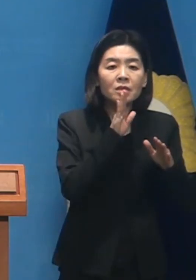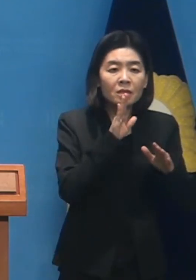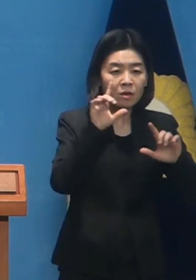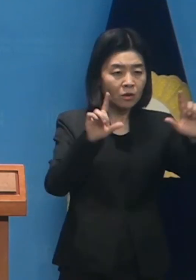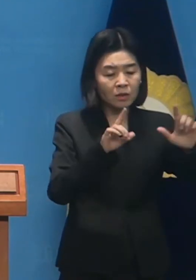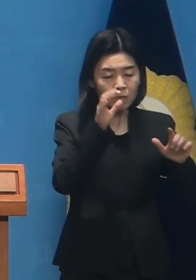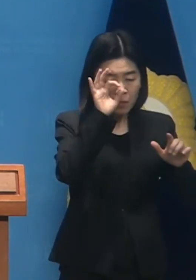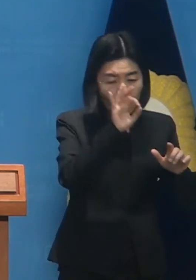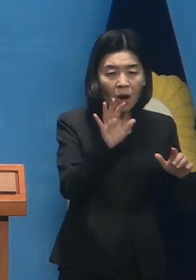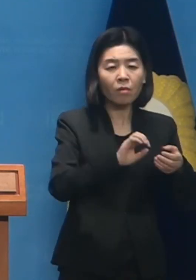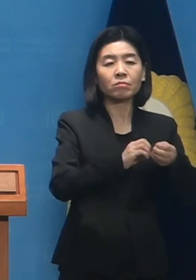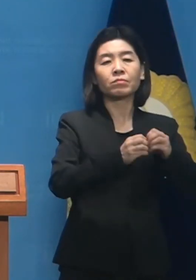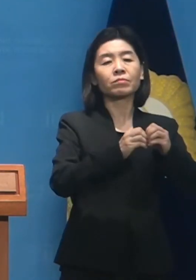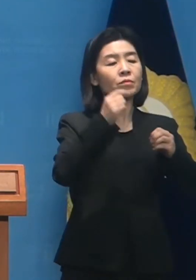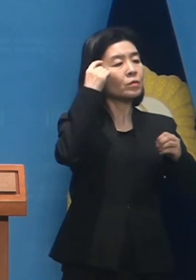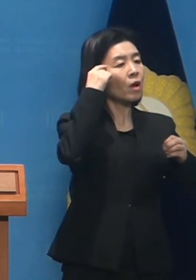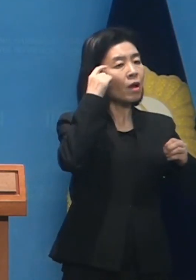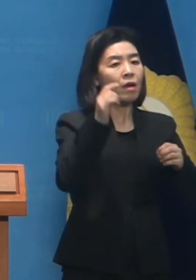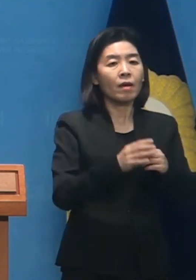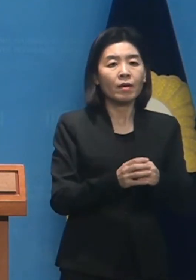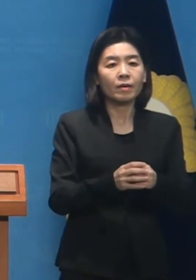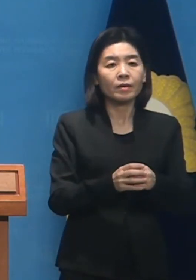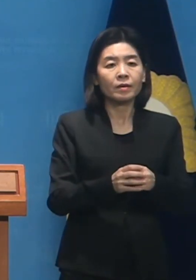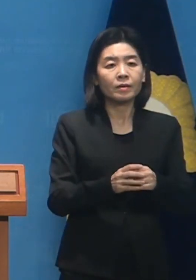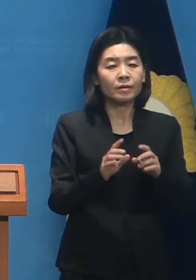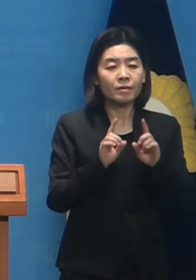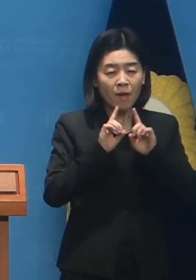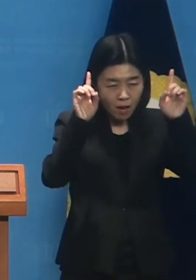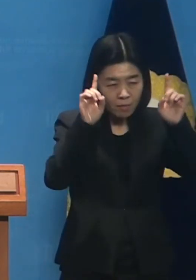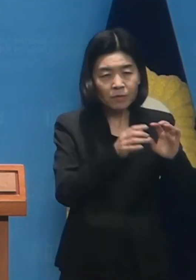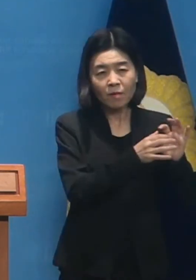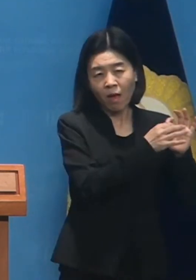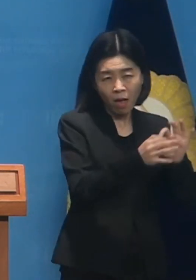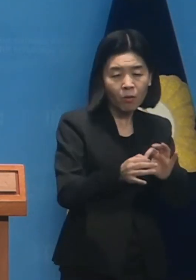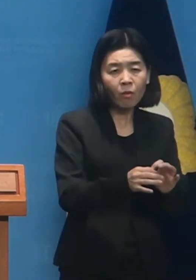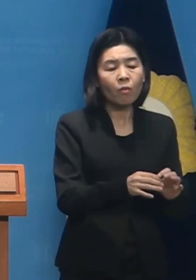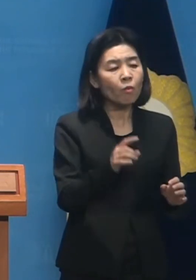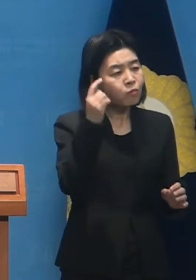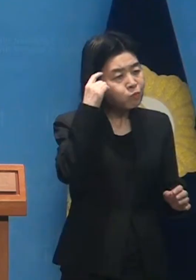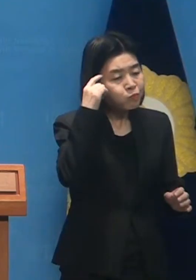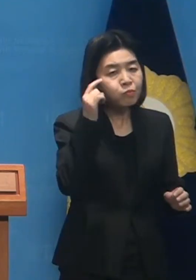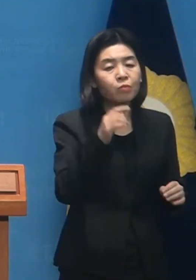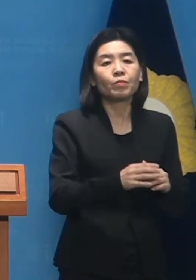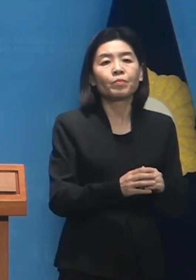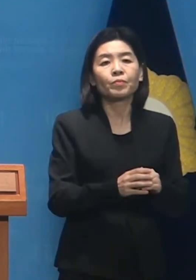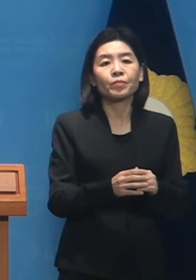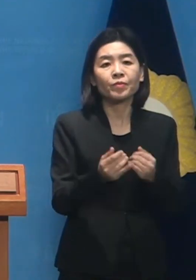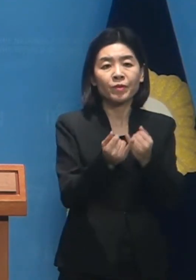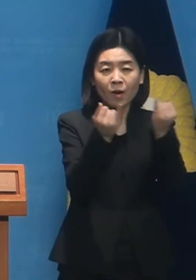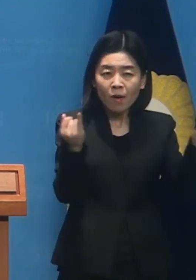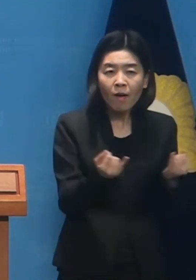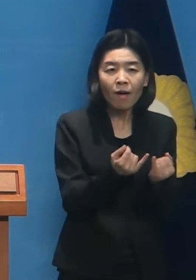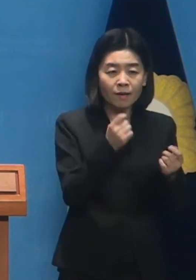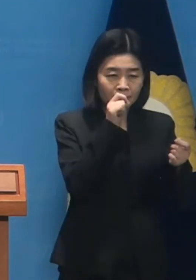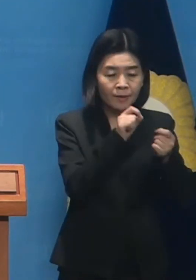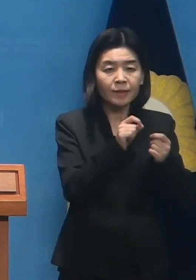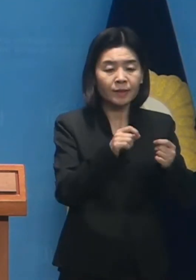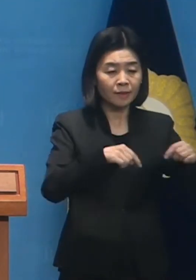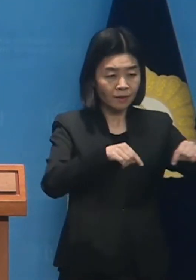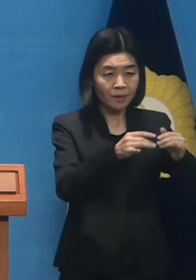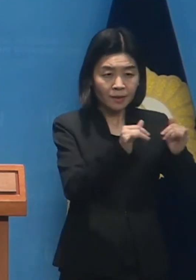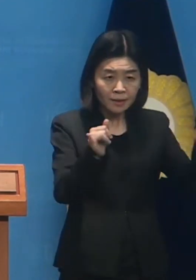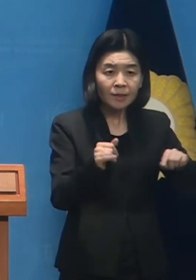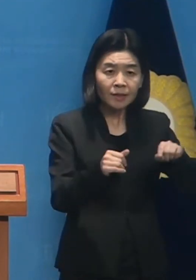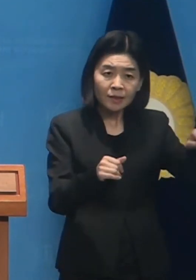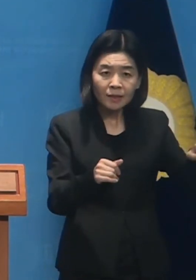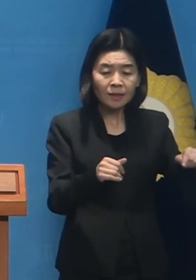감행할 셈입니까? 어디까지 괴물로 진화하려는 것입니까? 여성 친화적이라는 정치인이